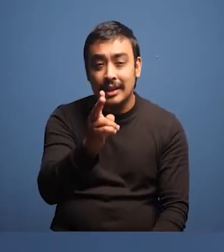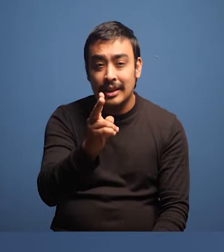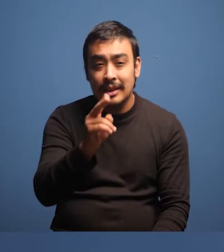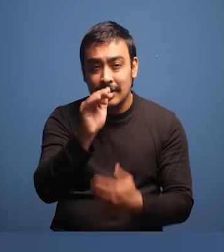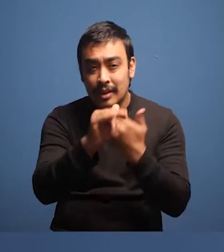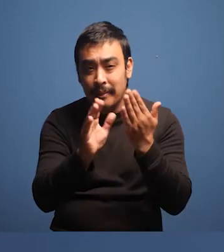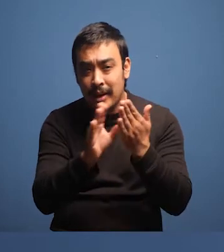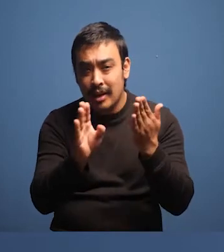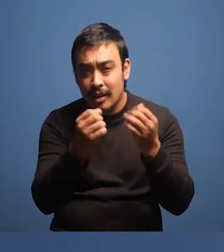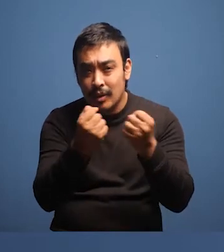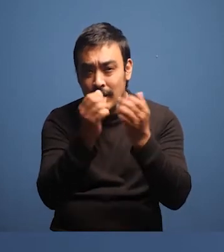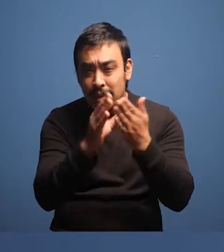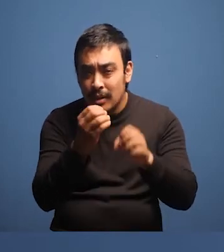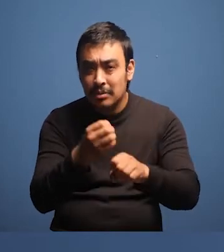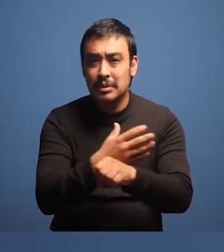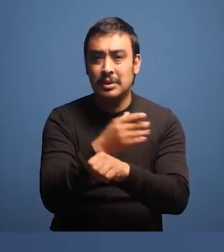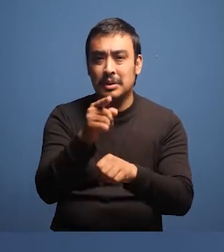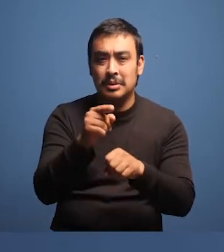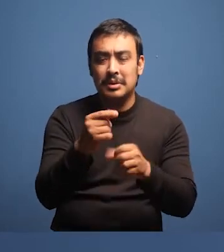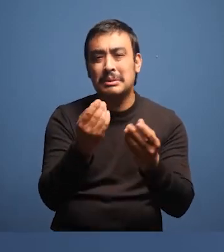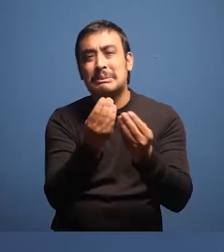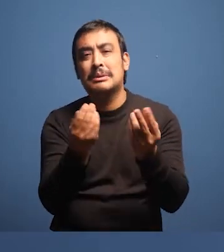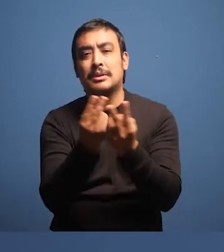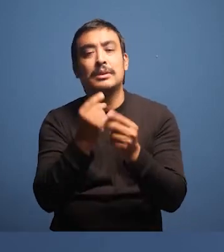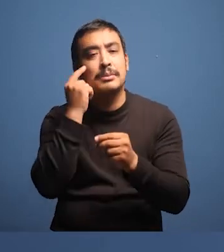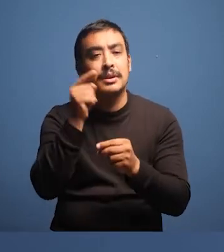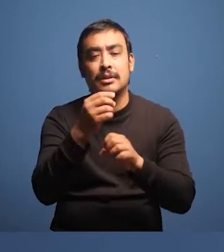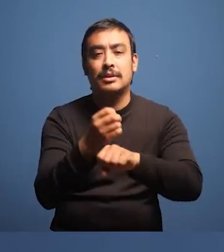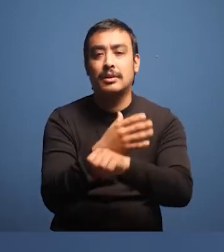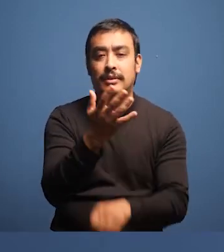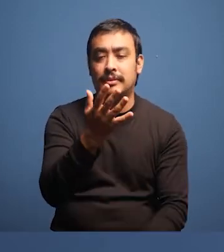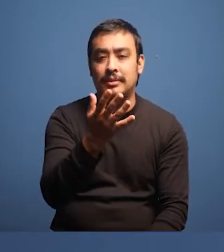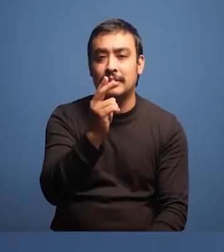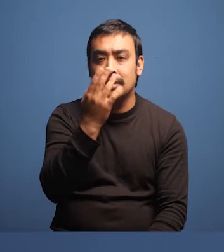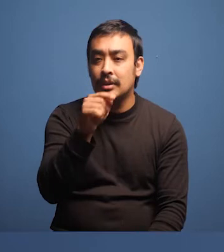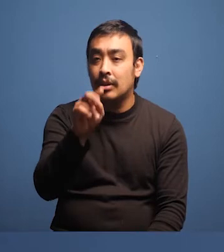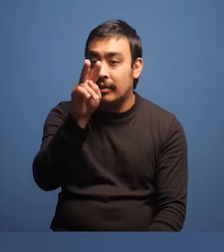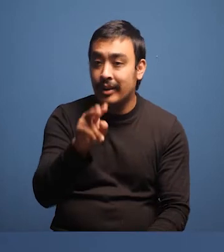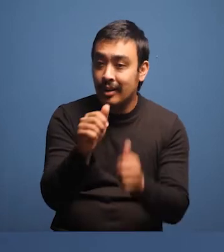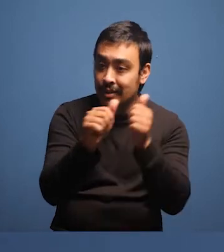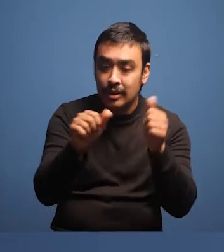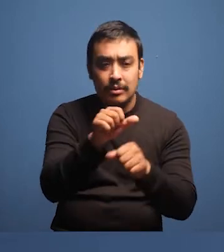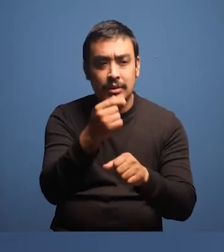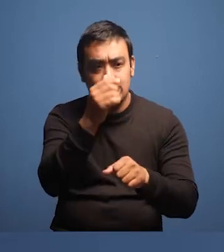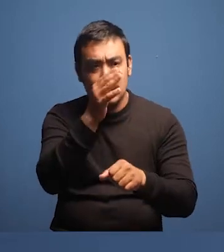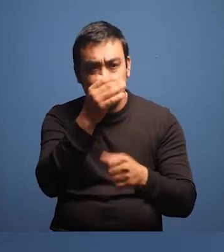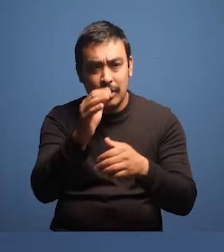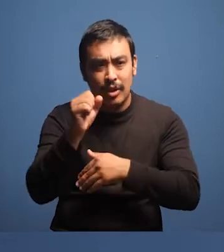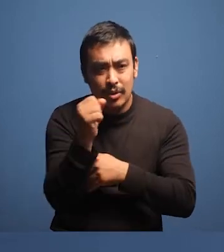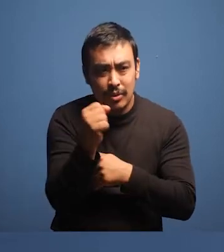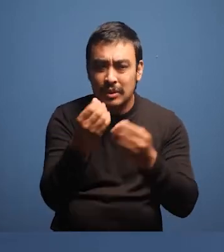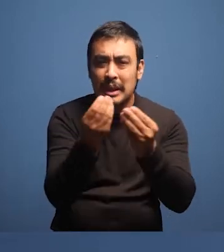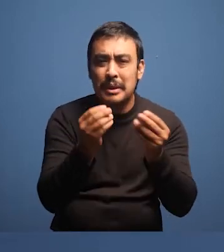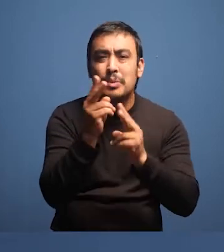चाहिँ कति धेरै इफेक्ट गर्छ भने कतिलाई त्यसले लाइटली लिन्छ त्यही भएर उनीहरूलाई इम्प्याक्टै गर्दैन त्यही भएर कुन सिचुएसनले ल उसलाई चाहिँ बुलिङ भयो अब यो चाहिँ सामान्य कुरा